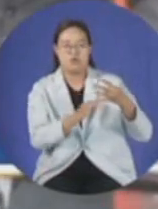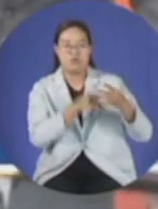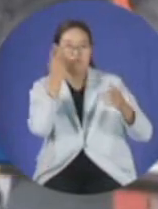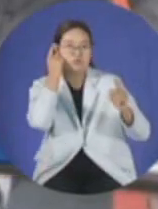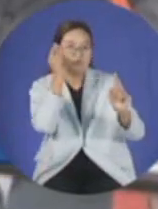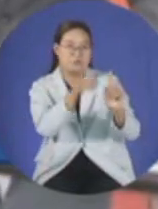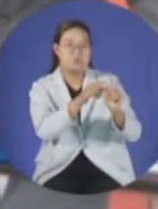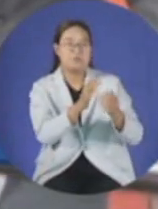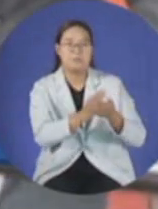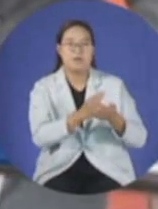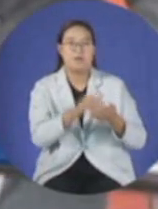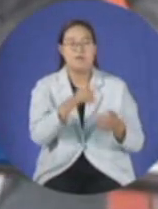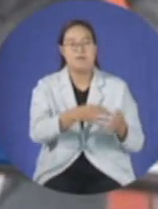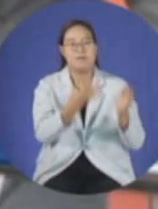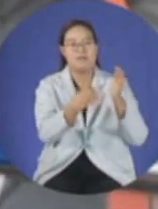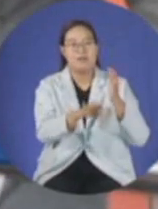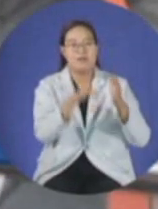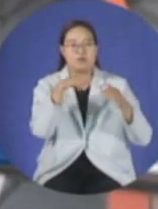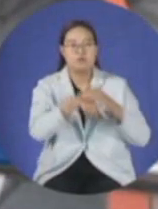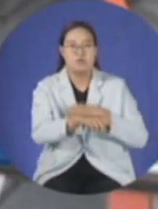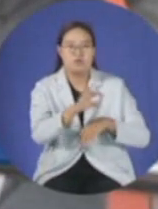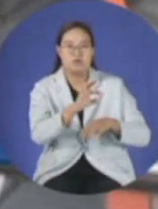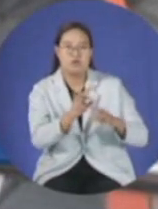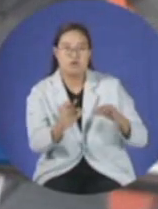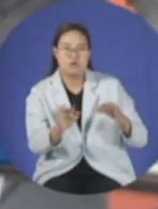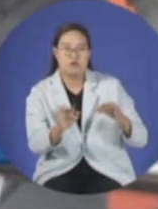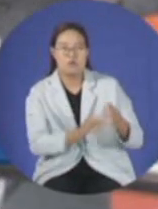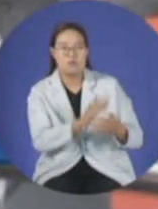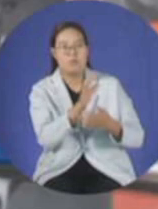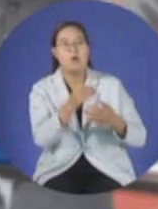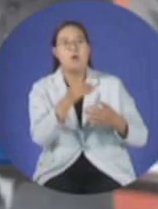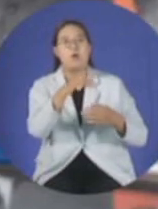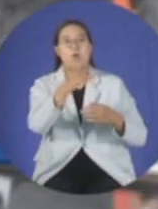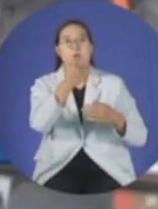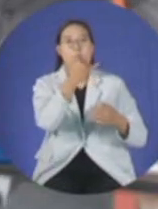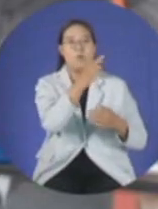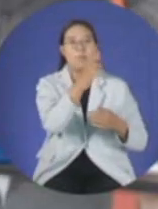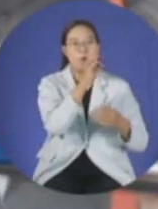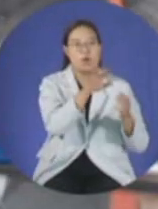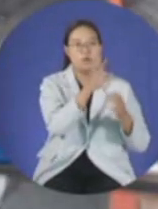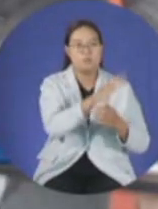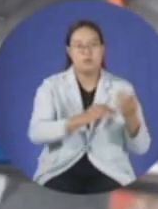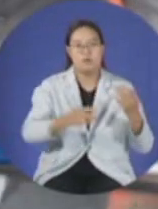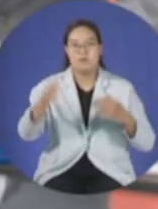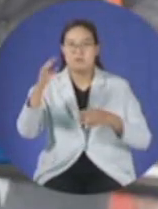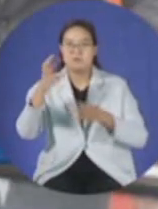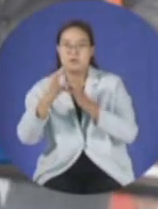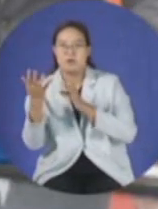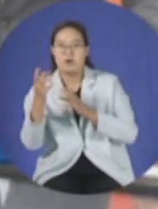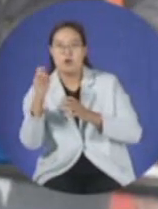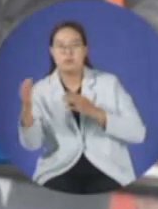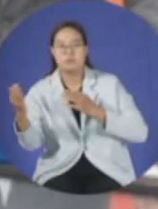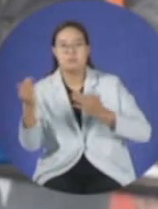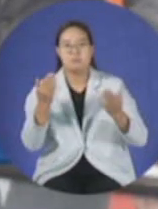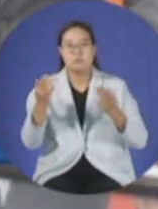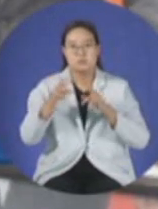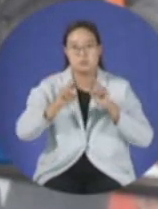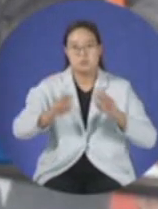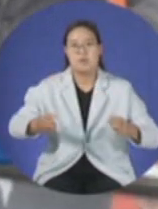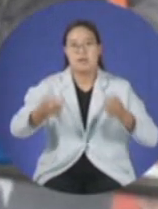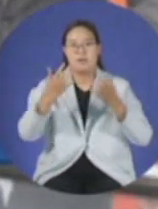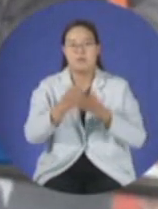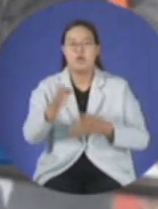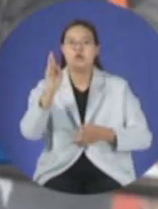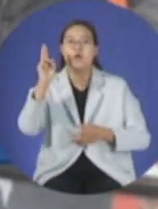хүрээнд 80 дэд үзүүлэлтээр Улаанбаатар хотоо үнэлээд дэлхийн айлтай харьцуулан жишиж эхний судалгаагаа хийсэн байна. Энэхүү судалгаанд Японы